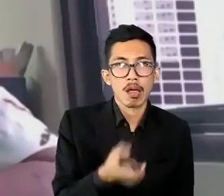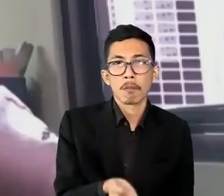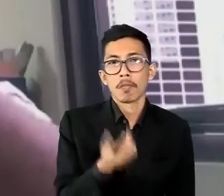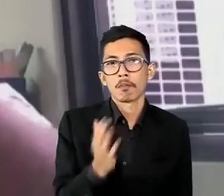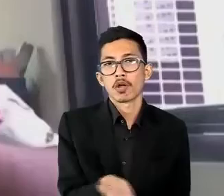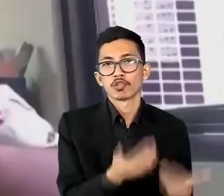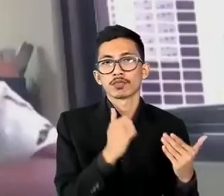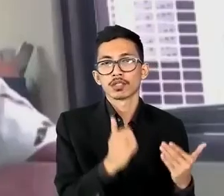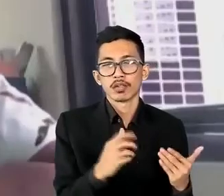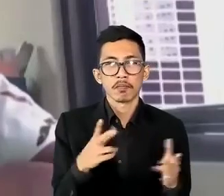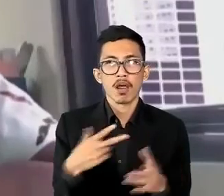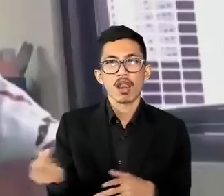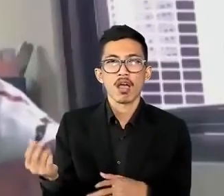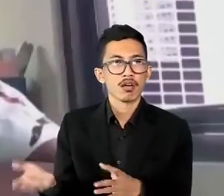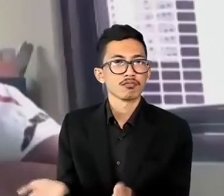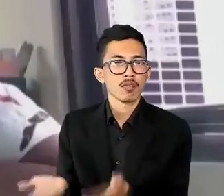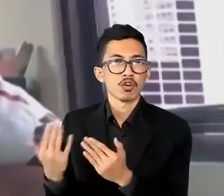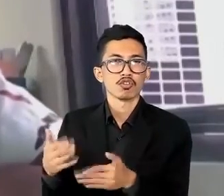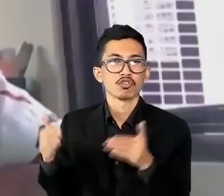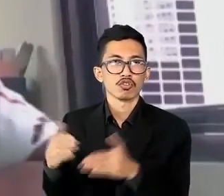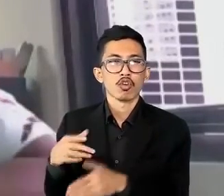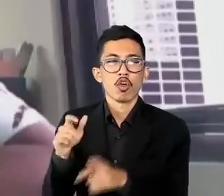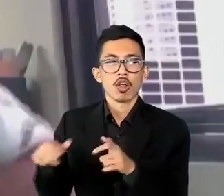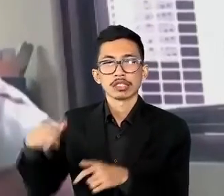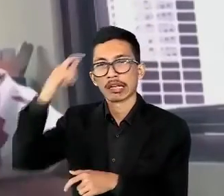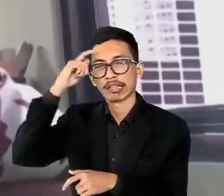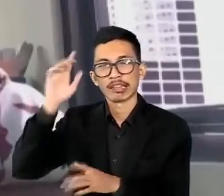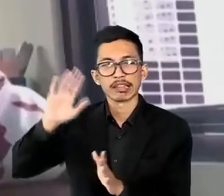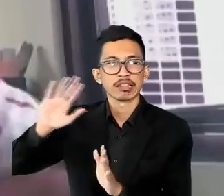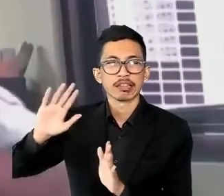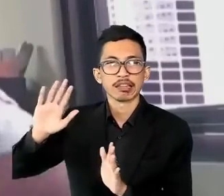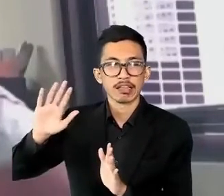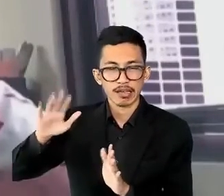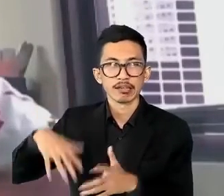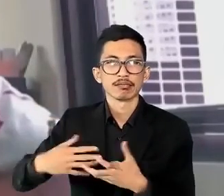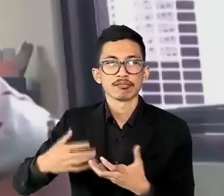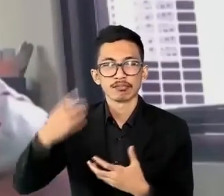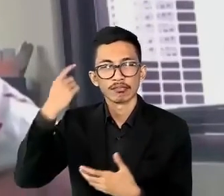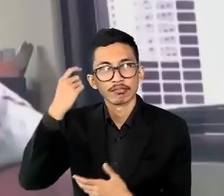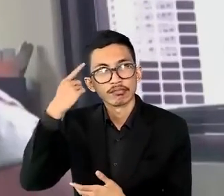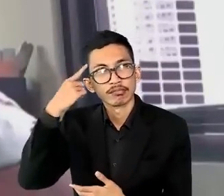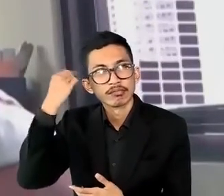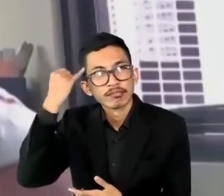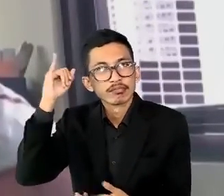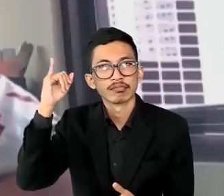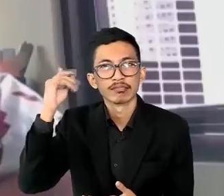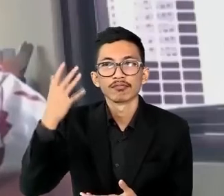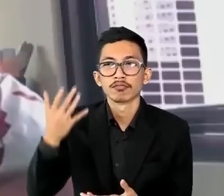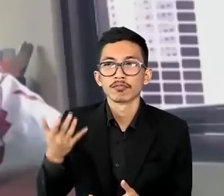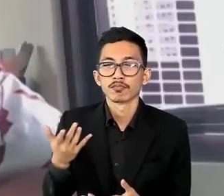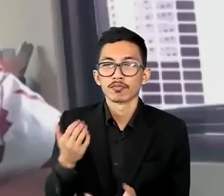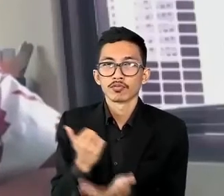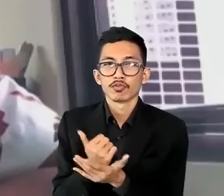menyiapkan lokasi isolasi terkendali bagi yang sakit. Saya rasa seperti itu. Pak Dokter, saya punya gagasan yang mungkin belum sempat